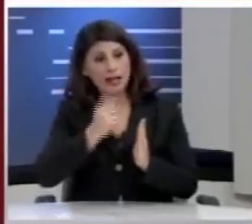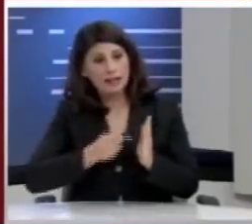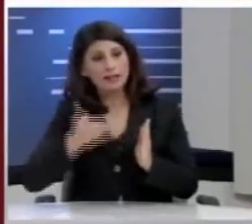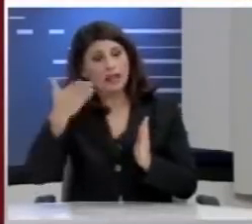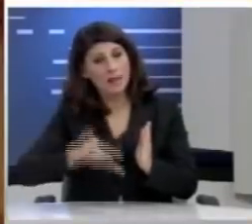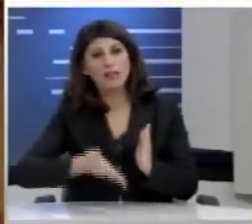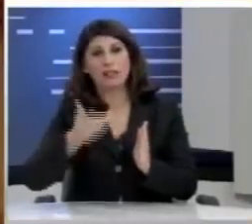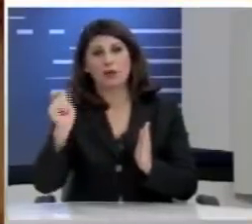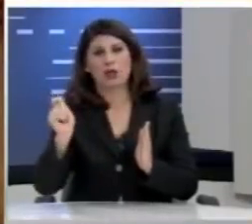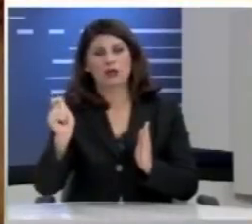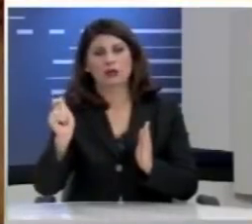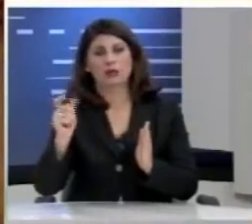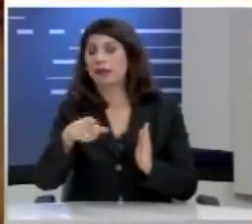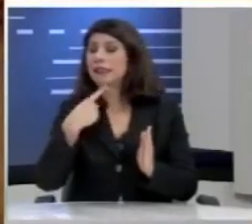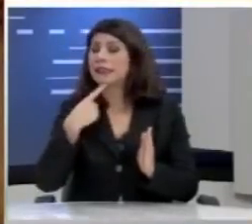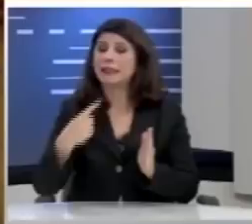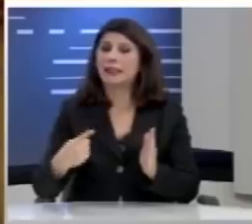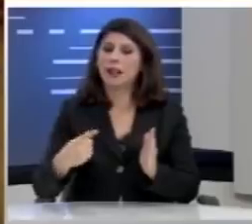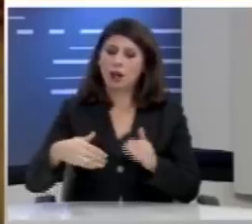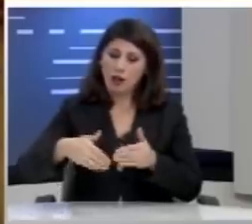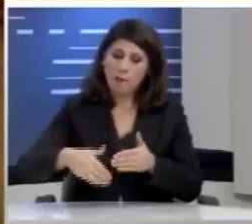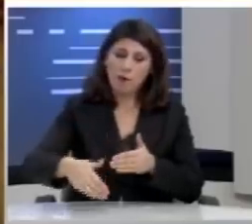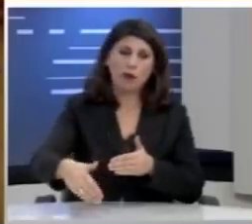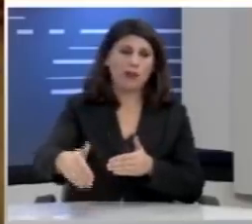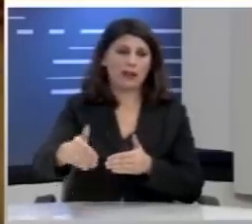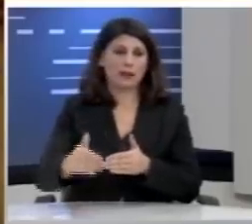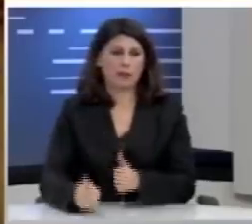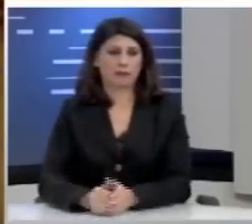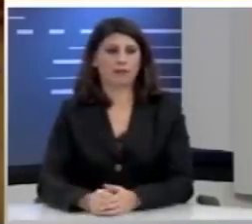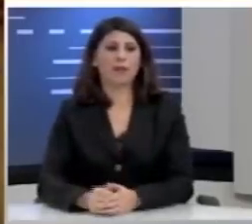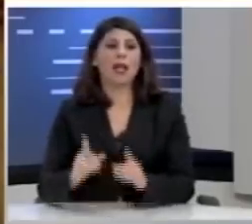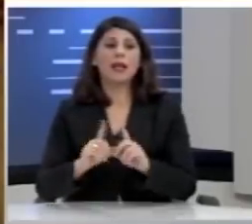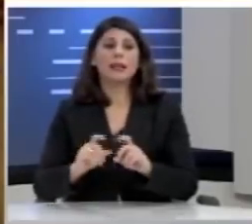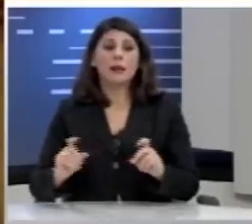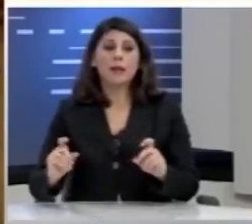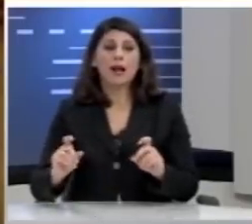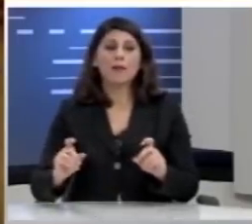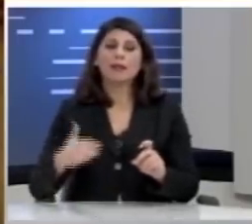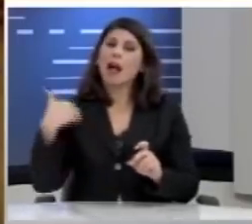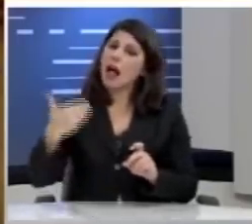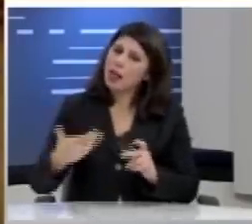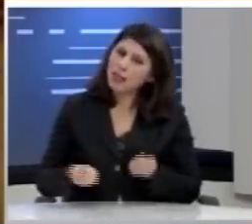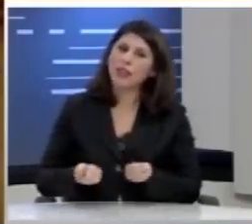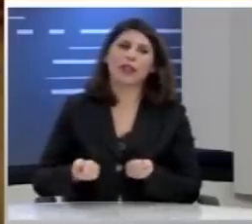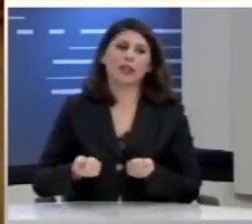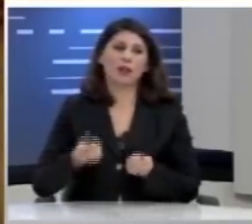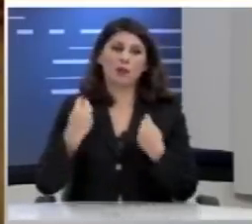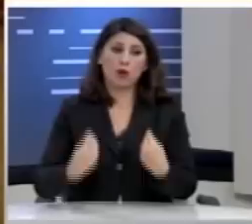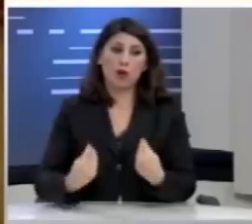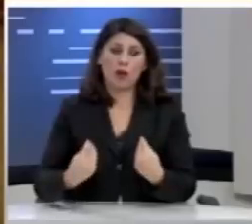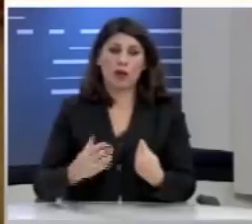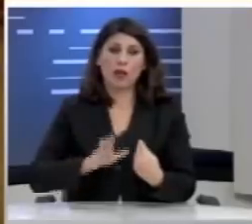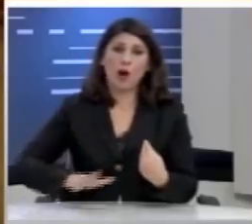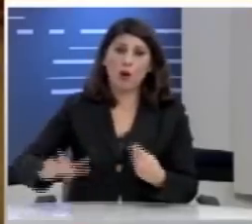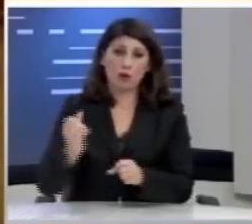αυτής. Ισχυρίζεστε πως το επόμενο διάστημα τα πράγματα θα γίνουν καλύτερα για τους